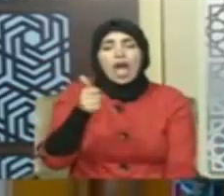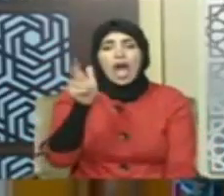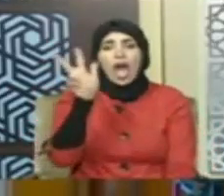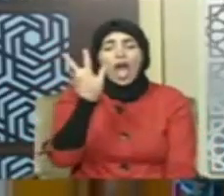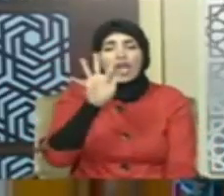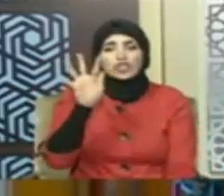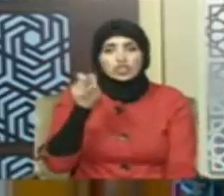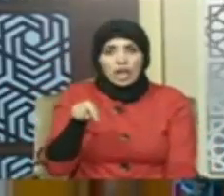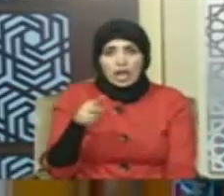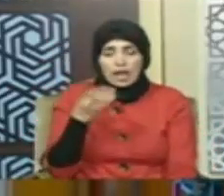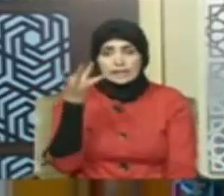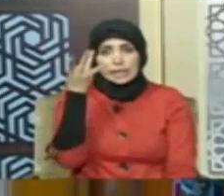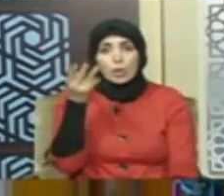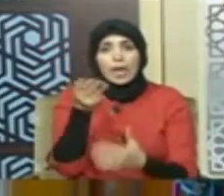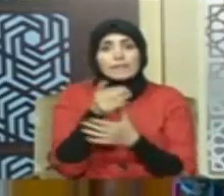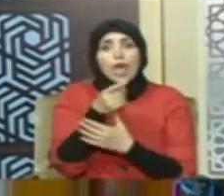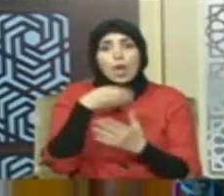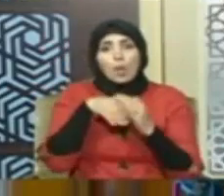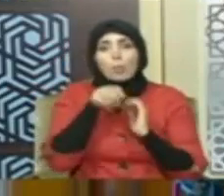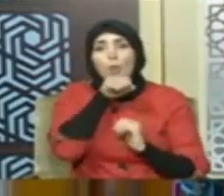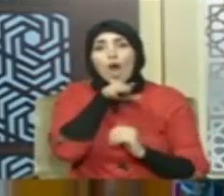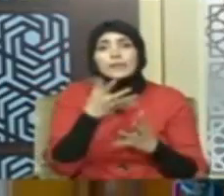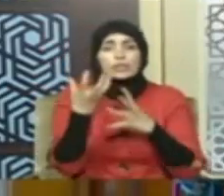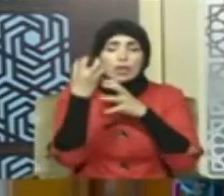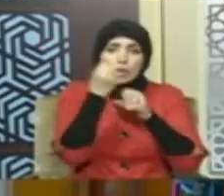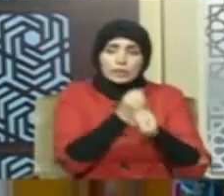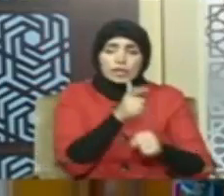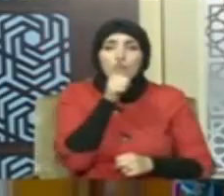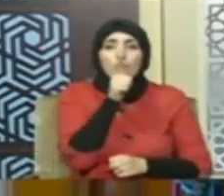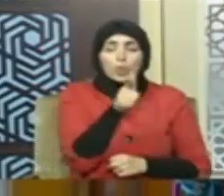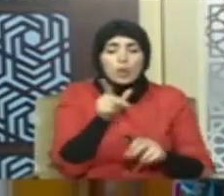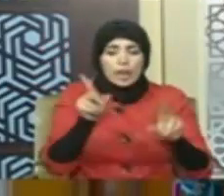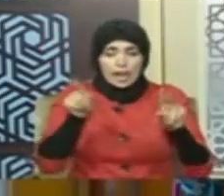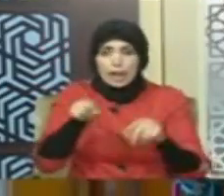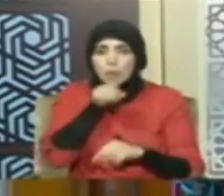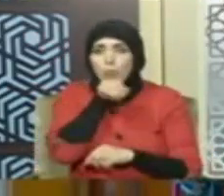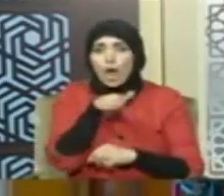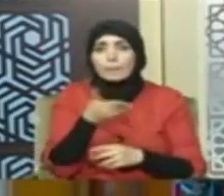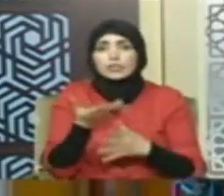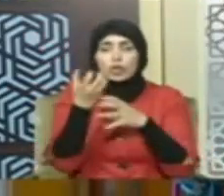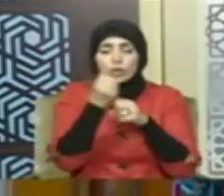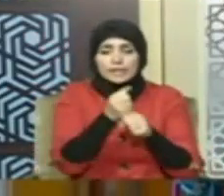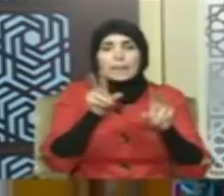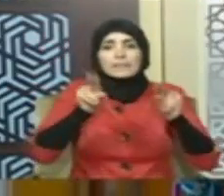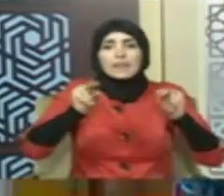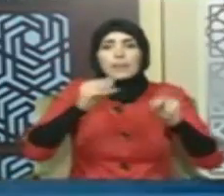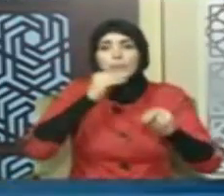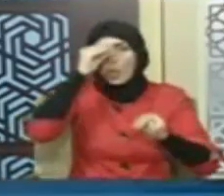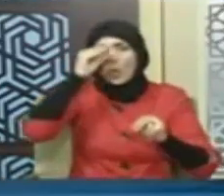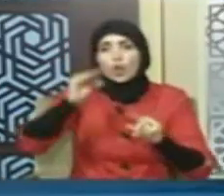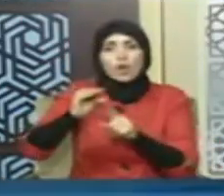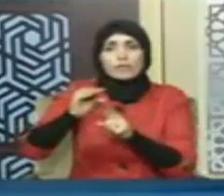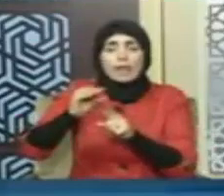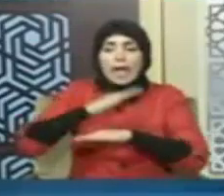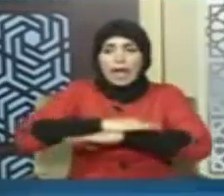تقول عن نبينا صلى الله عليه وسلم: كان خلقه القرآن، ونبينا يقول: